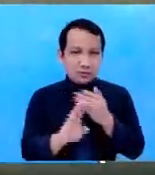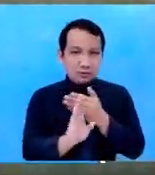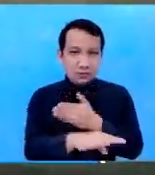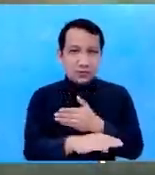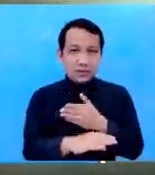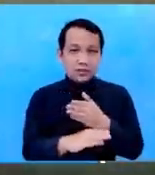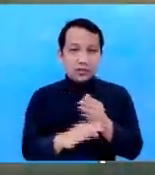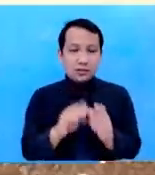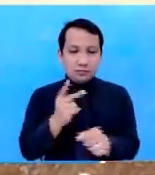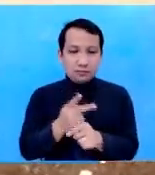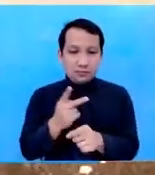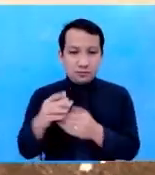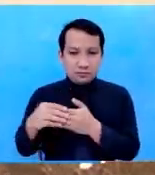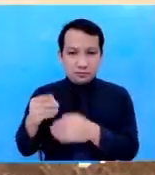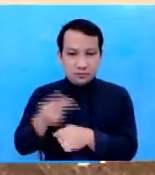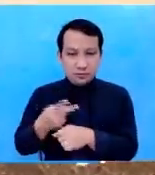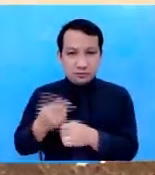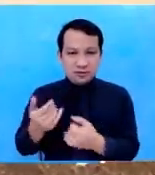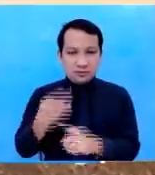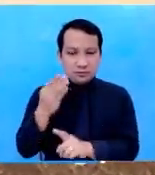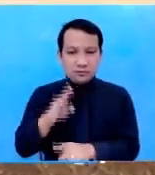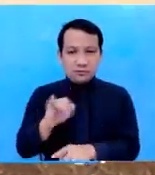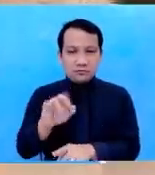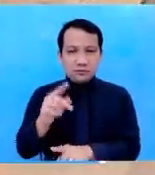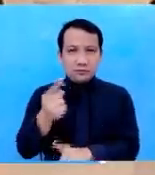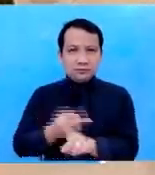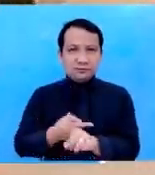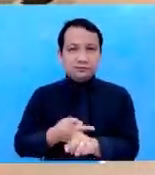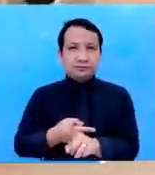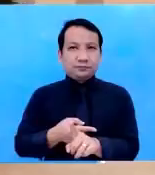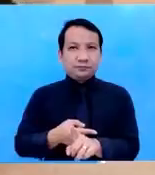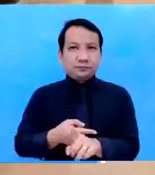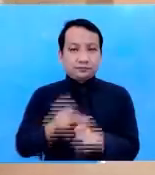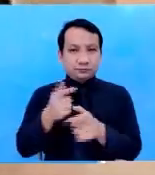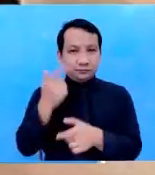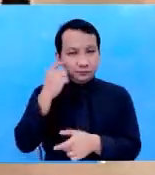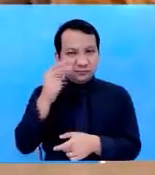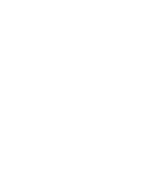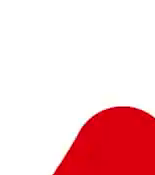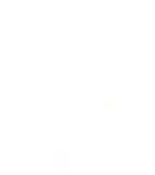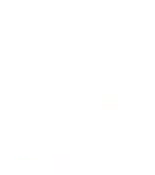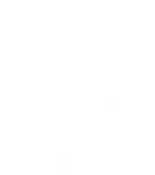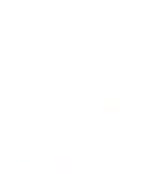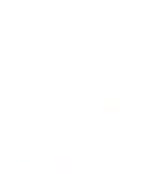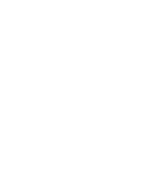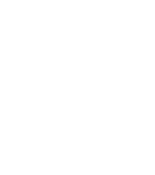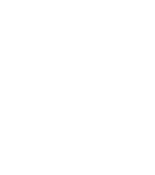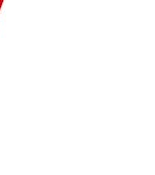ngayong bear months. Nagbabalita mula sa frontline, Gerard de la Peña, News 5.